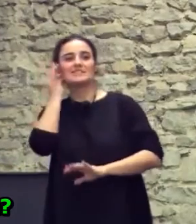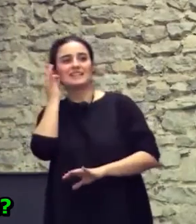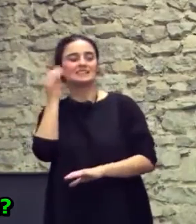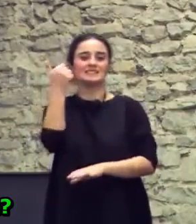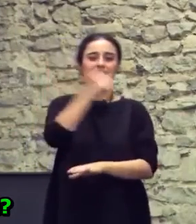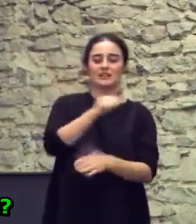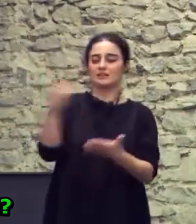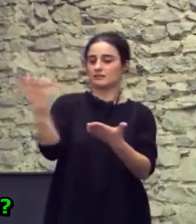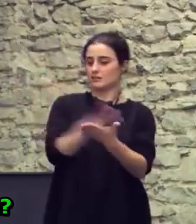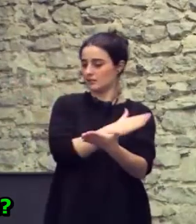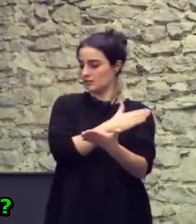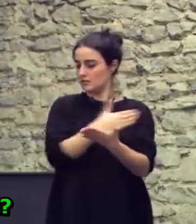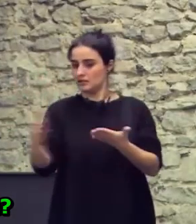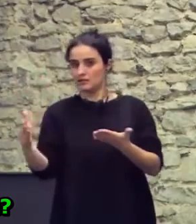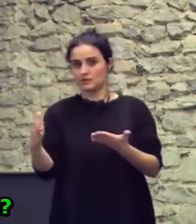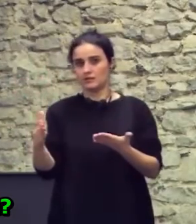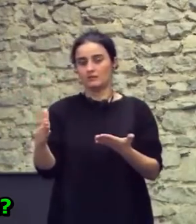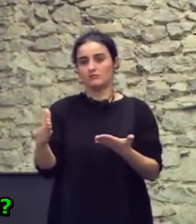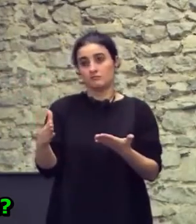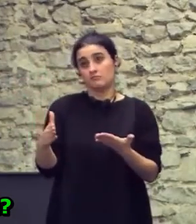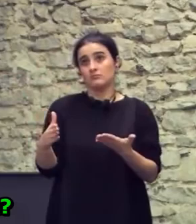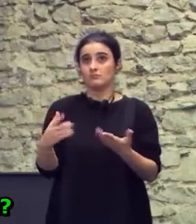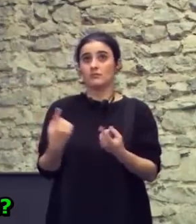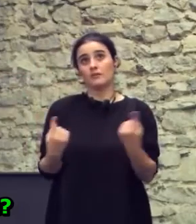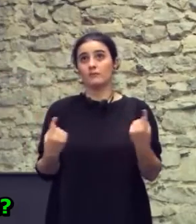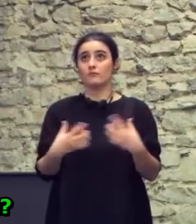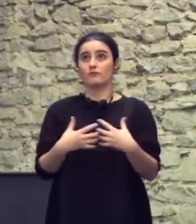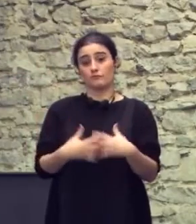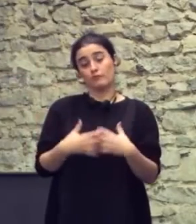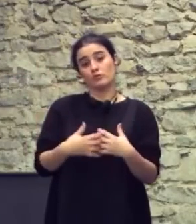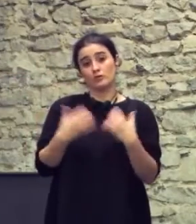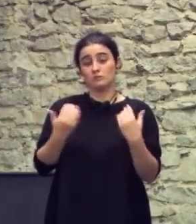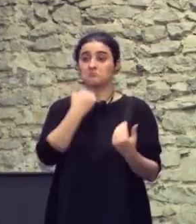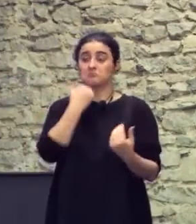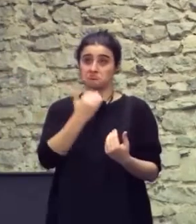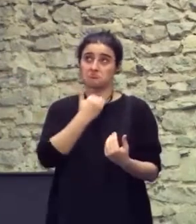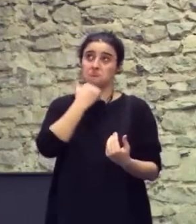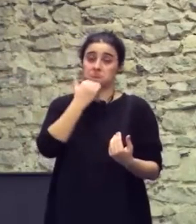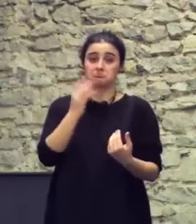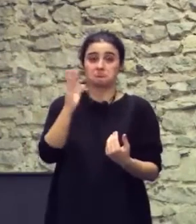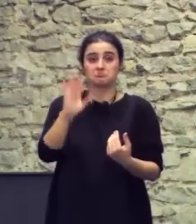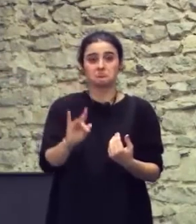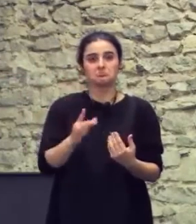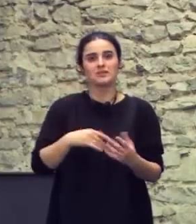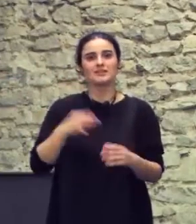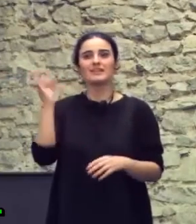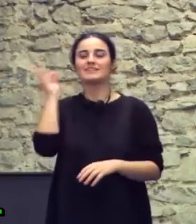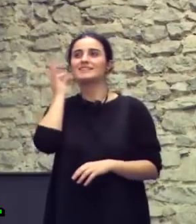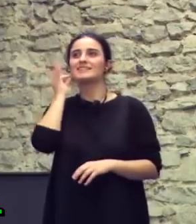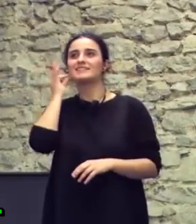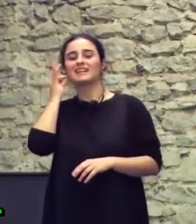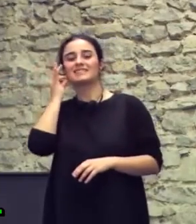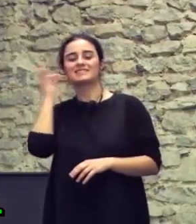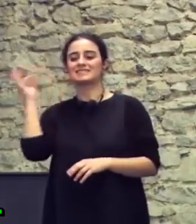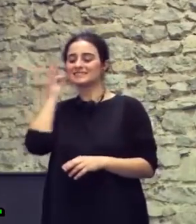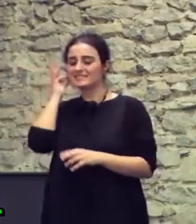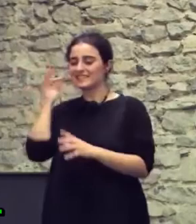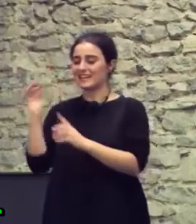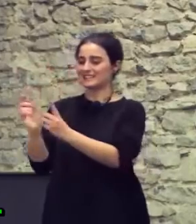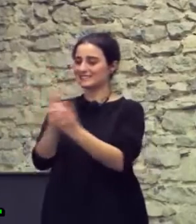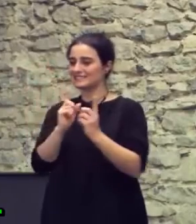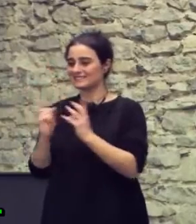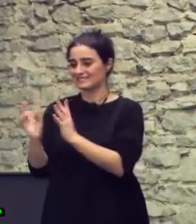egiten ditugu gure eztabaidak eta gure tal. Bueno, funtzionatzen du desente hobeto, eh? Baina ez pentsatu neskak neskekin daudenean espazio seguro